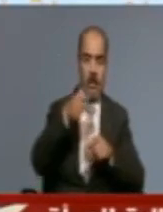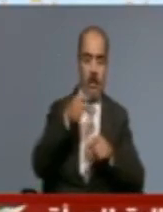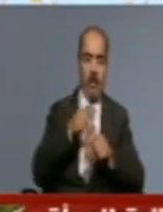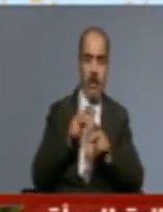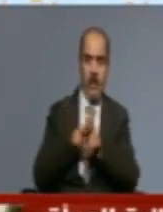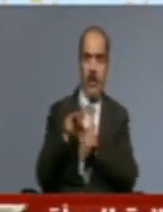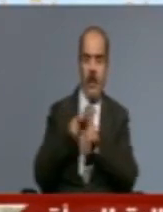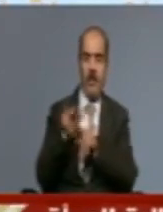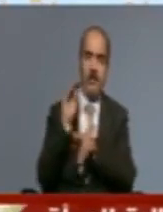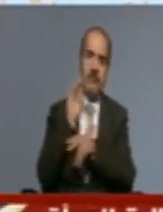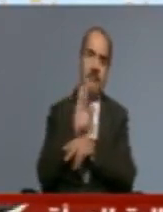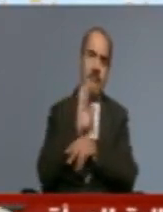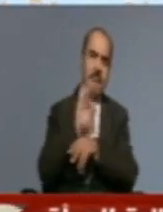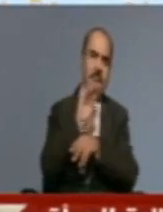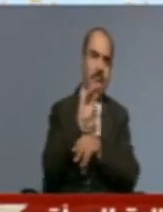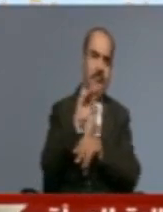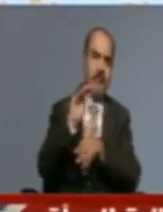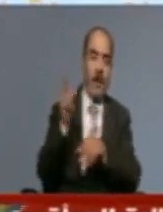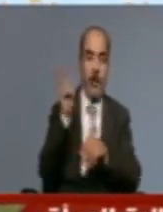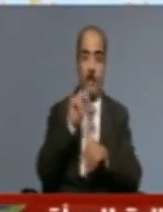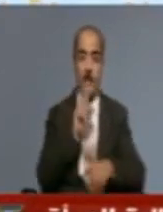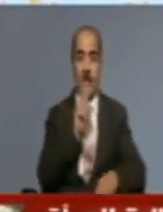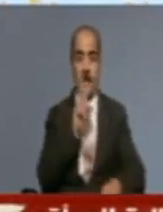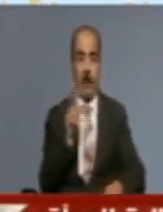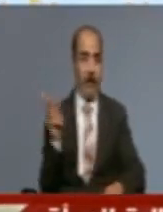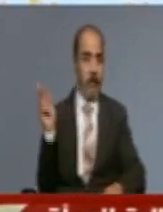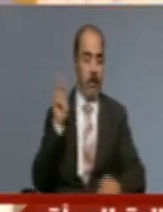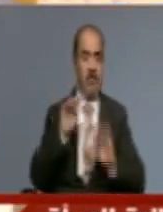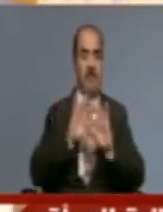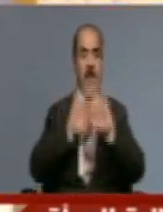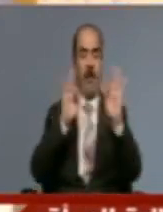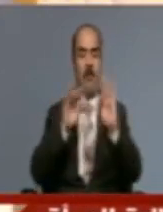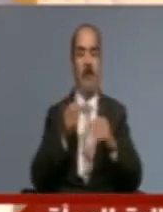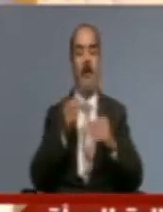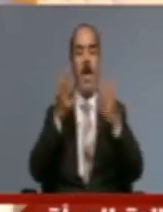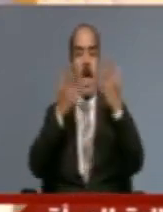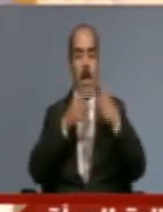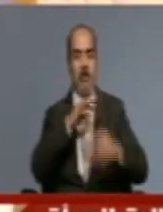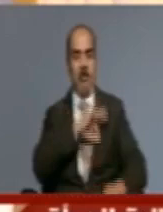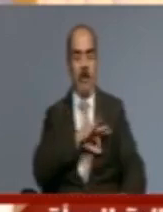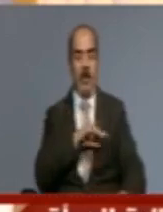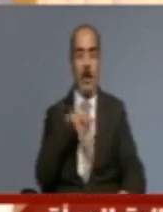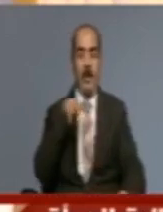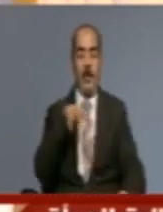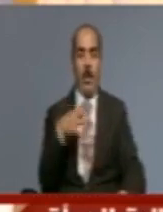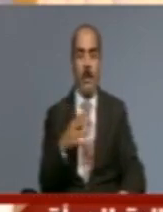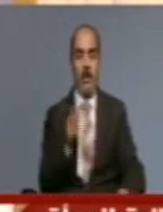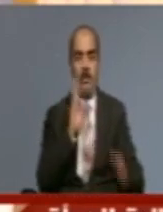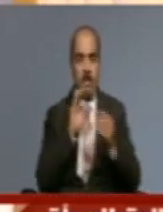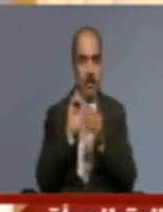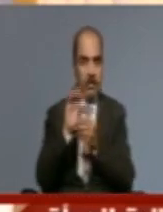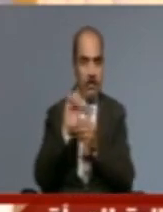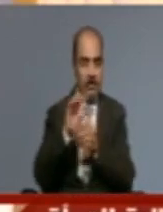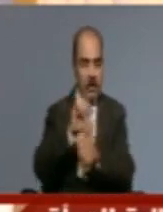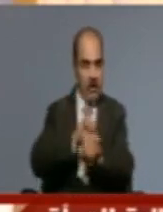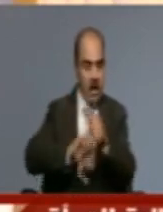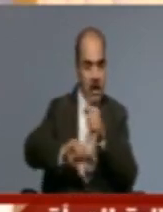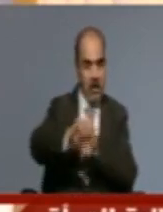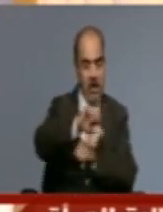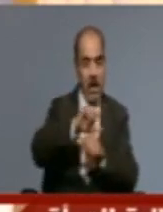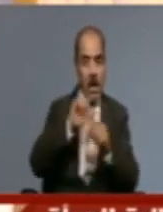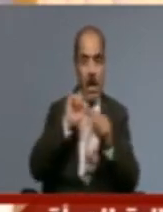التوعوية. وخلال 7 أعوام نجحنا في تحقيق 48 مليون تواصل توعوي عبر طرق ما يزيد